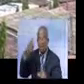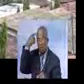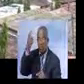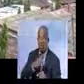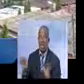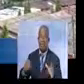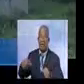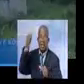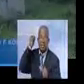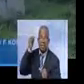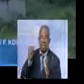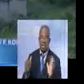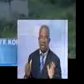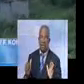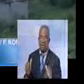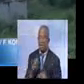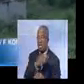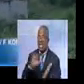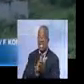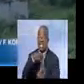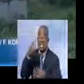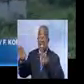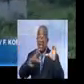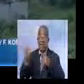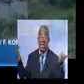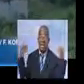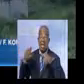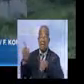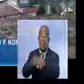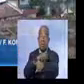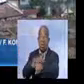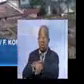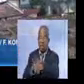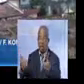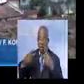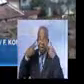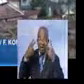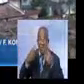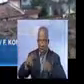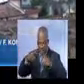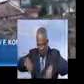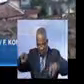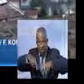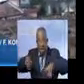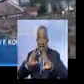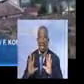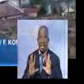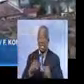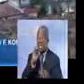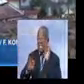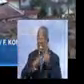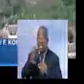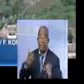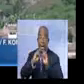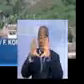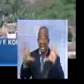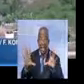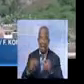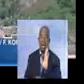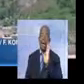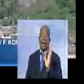des locaux des directions régionales des marchés publics de Boaké et de Korogo. Pour 2015, la NRNP envisage de construire en